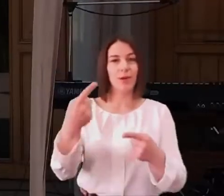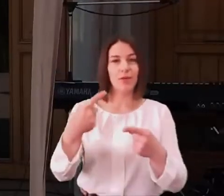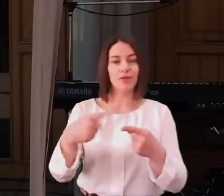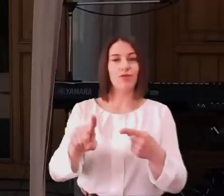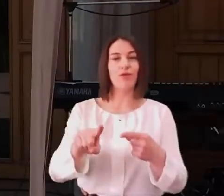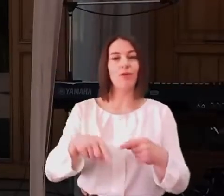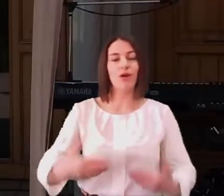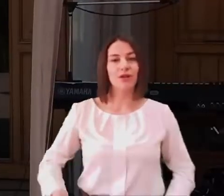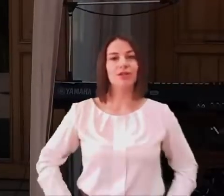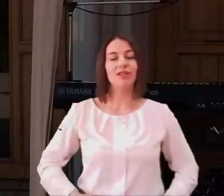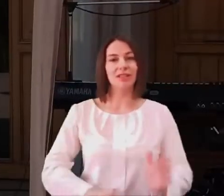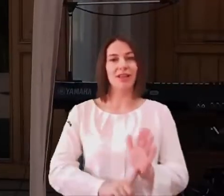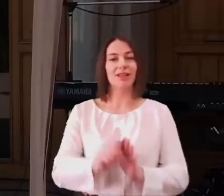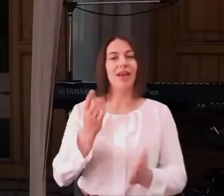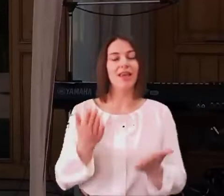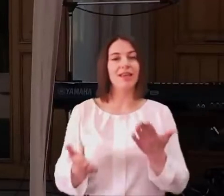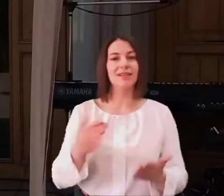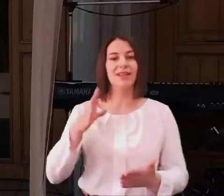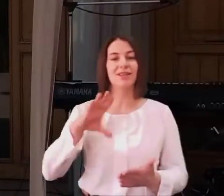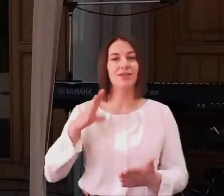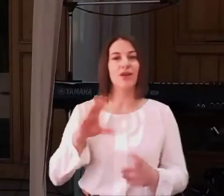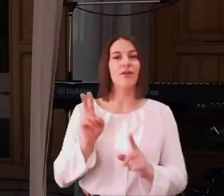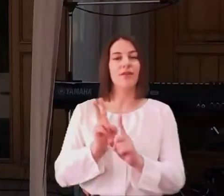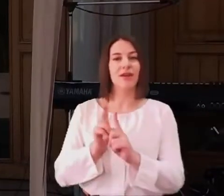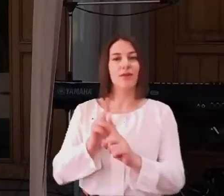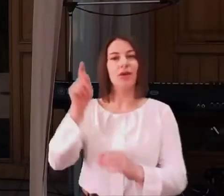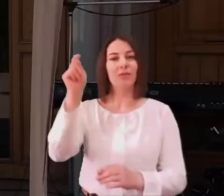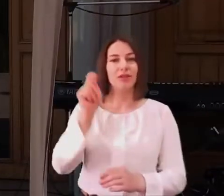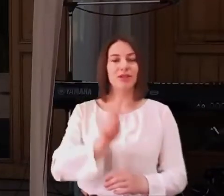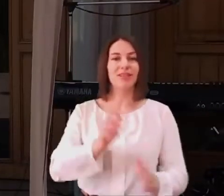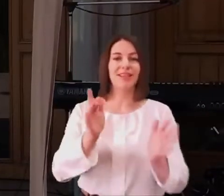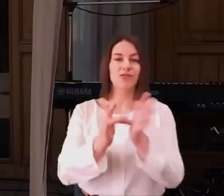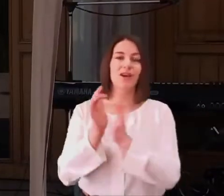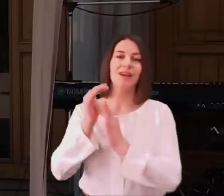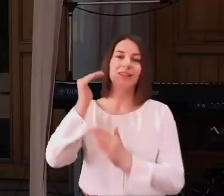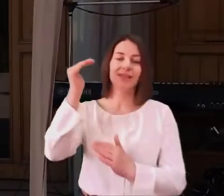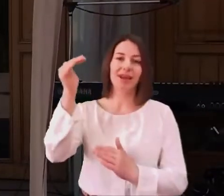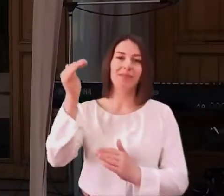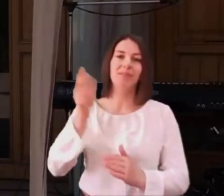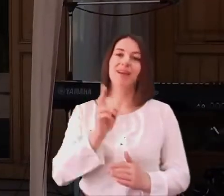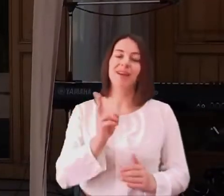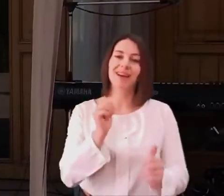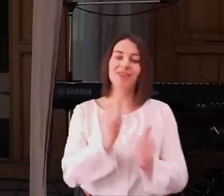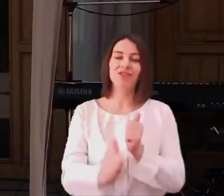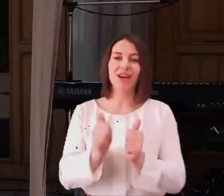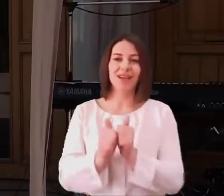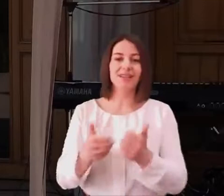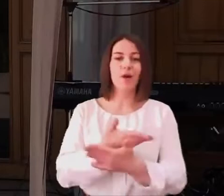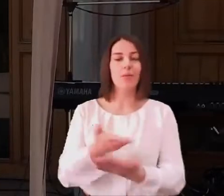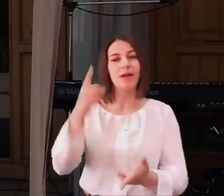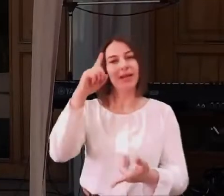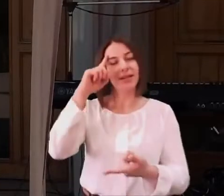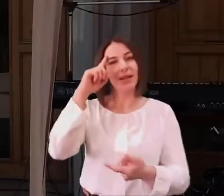мы ждем второго пришествия Иисуса Христа. Как часто мы задумываемся над тем, что